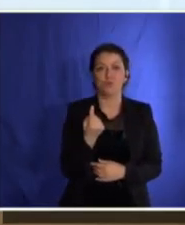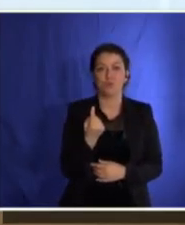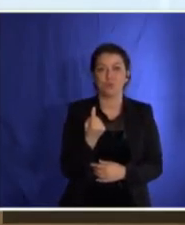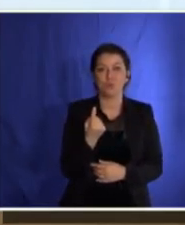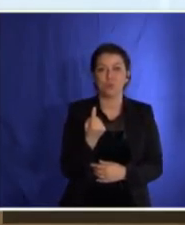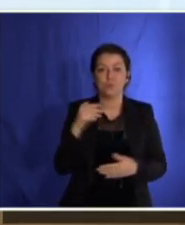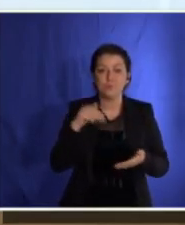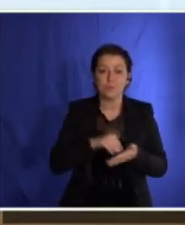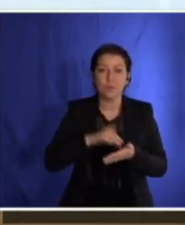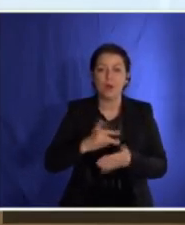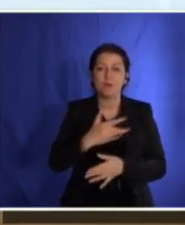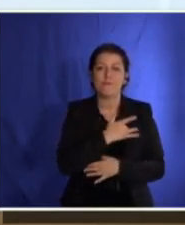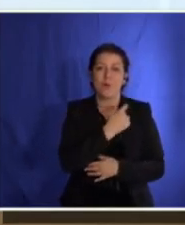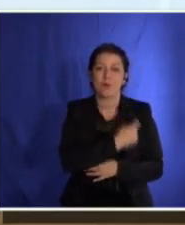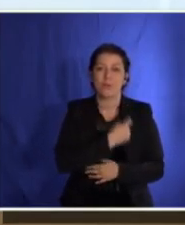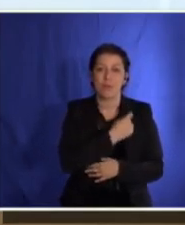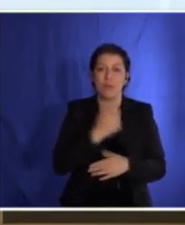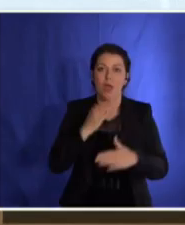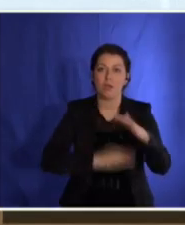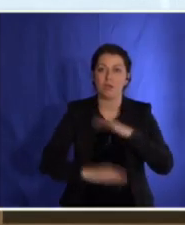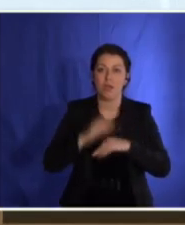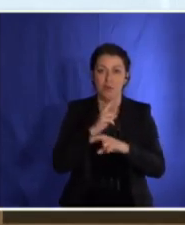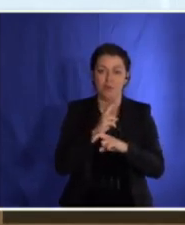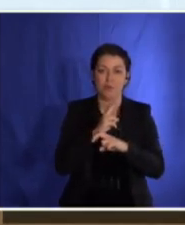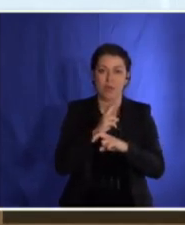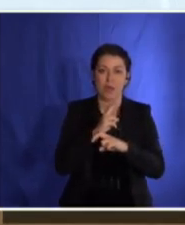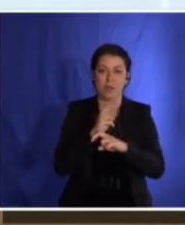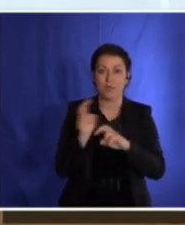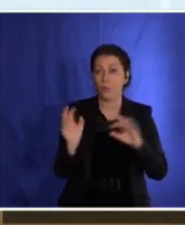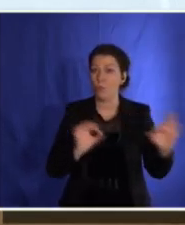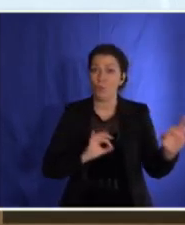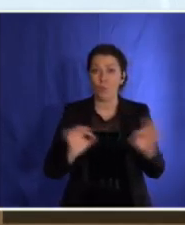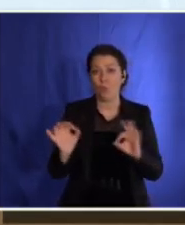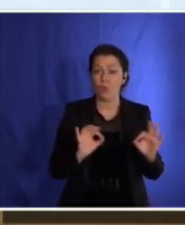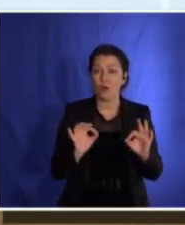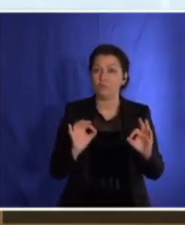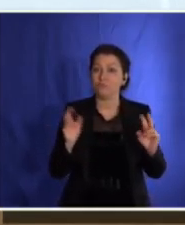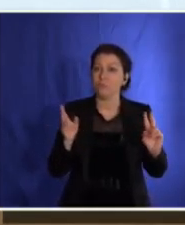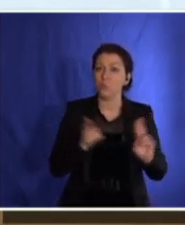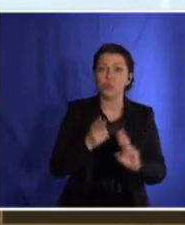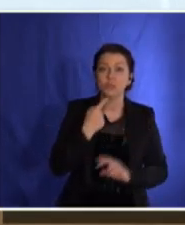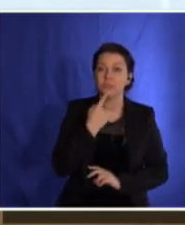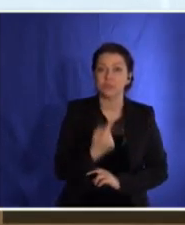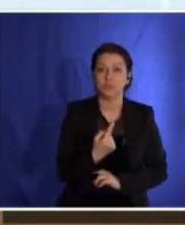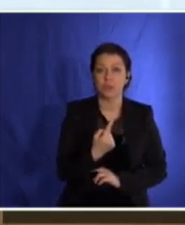die Volkspartei Niederösterreich. Oder, um es kurz zu sagen,